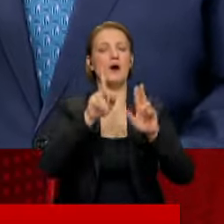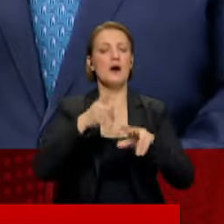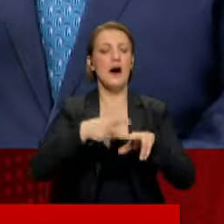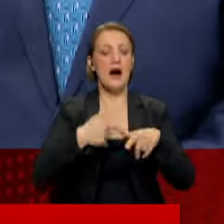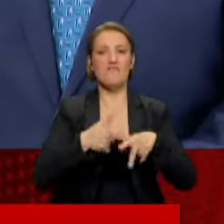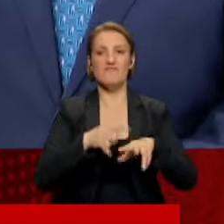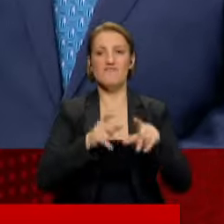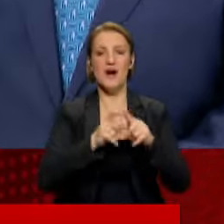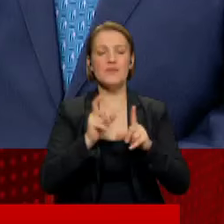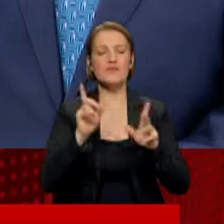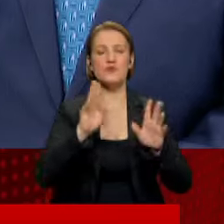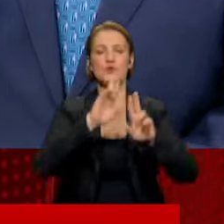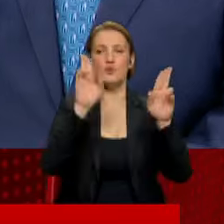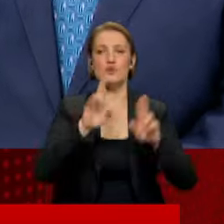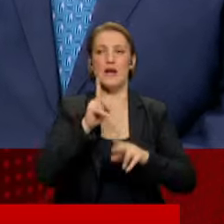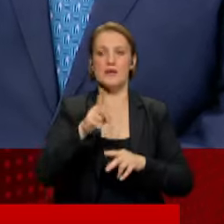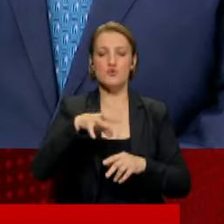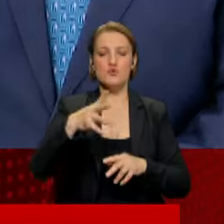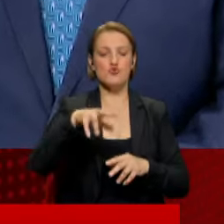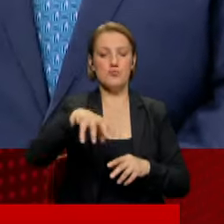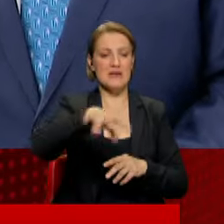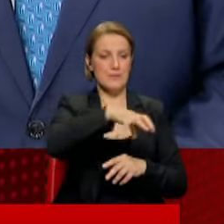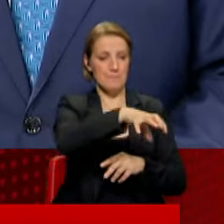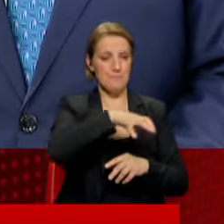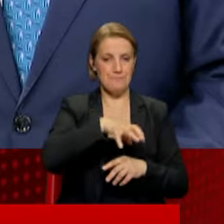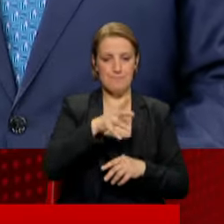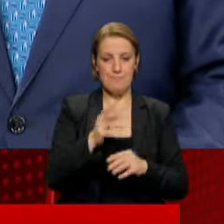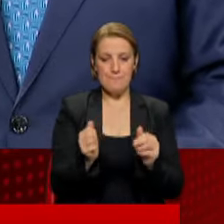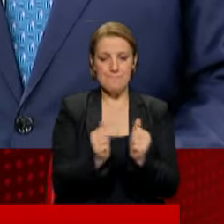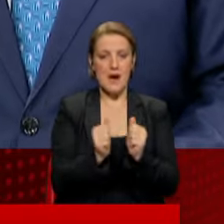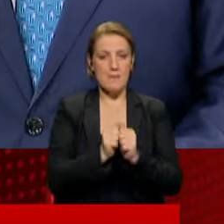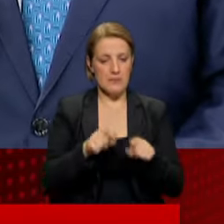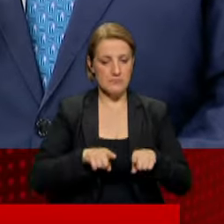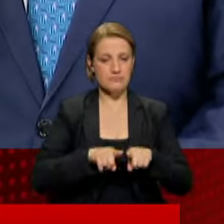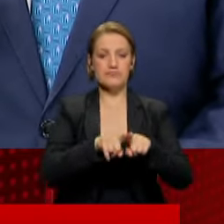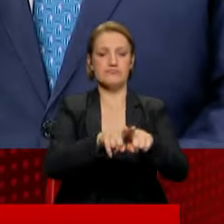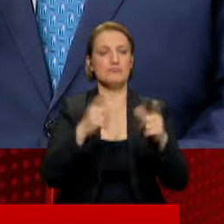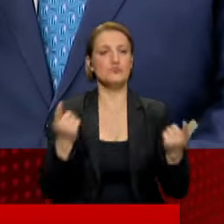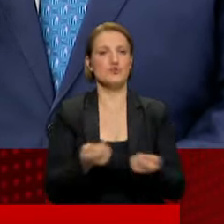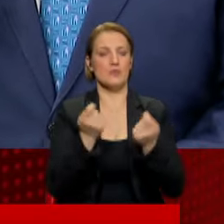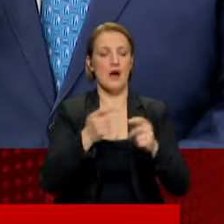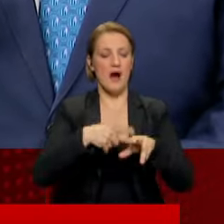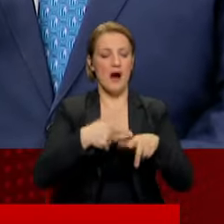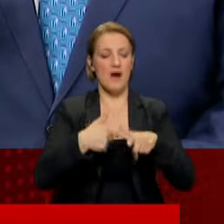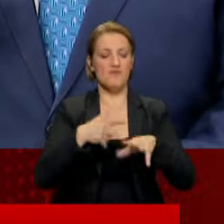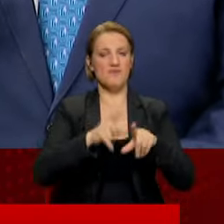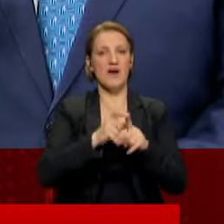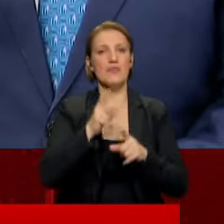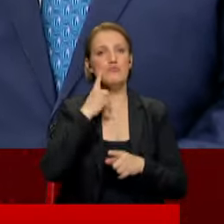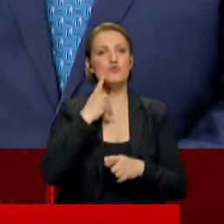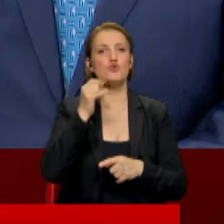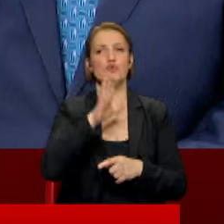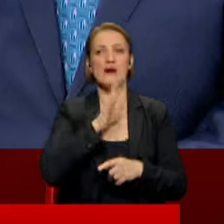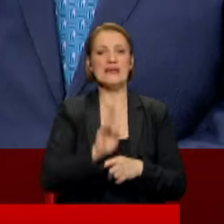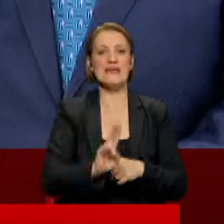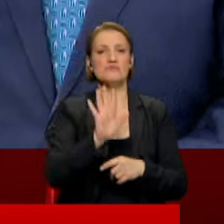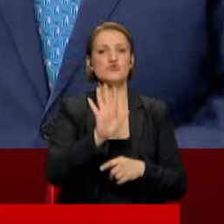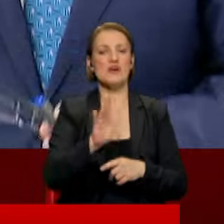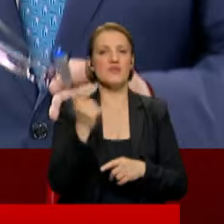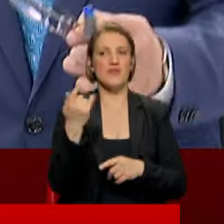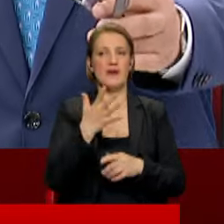meseledir üç tane birimin eş Güdüm içinde çalışması lazım bizde Afet Müdürlüğü var Mesela 75